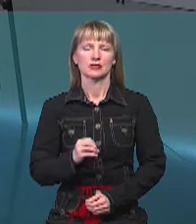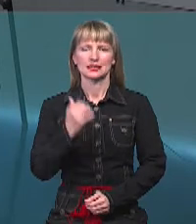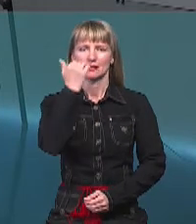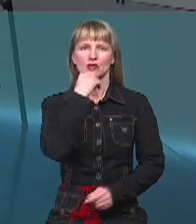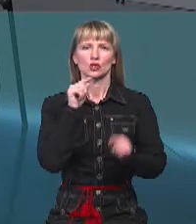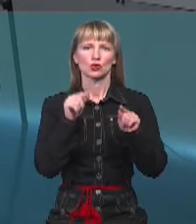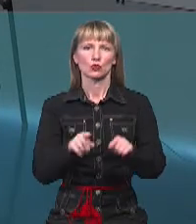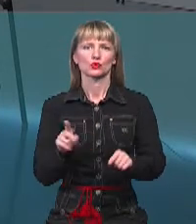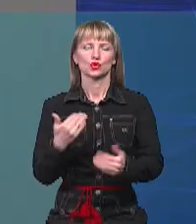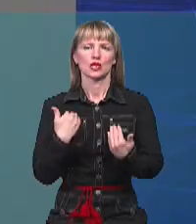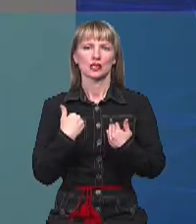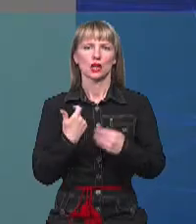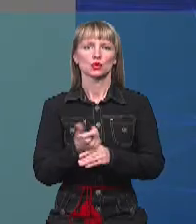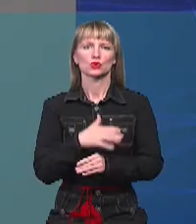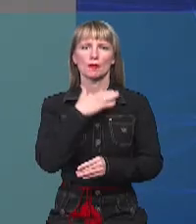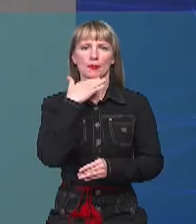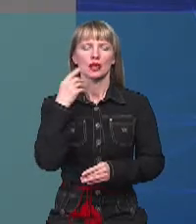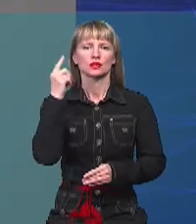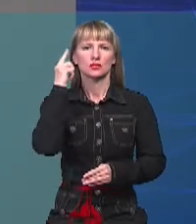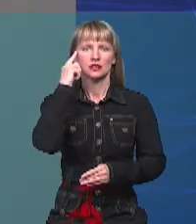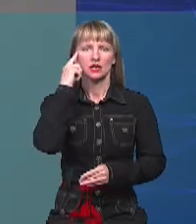завдяки тому, що я дуже багато